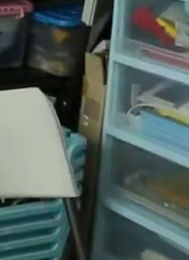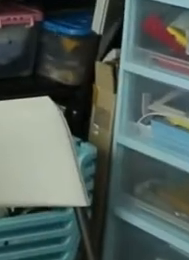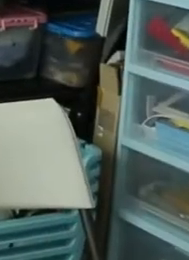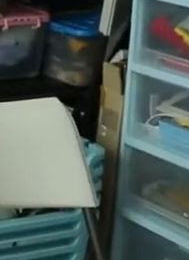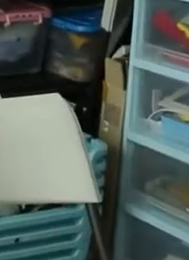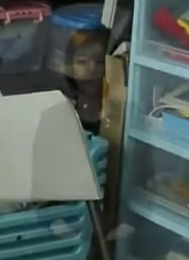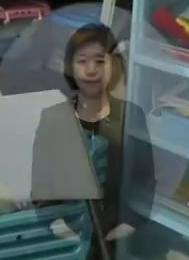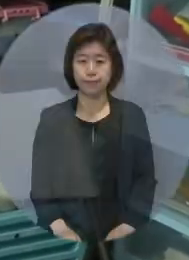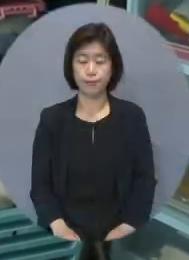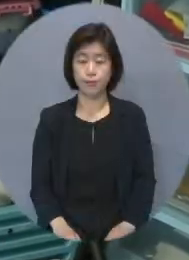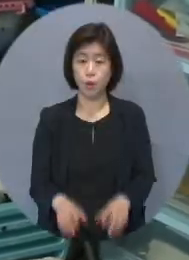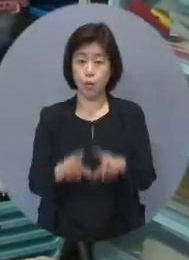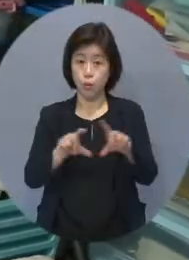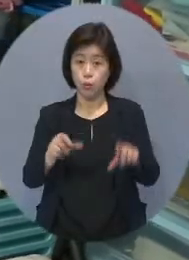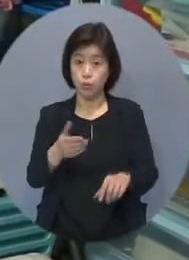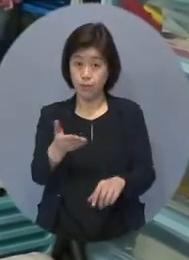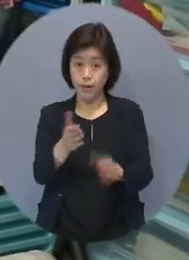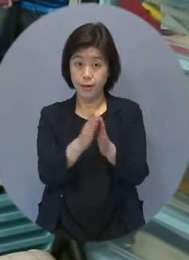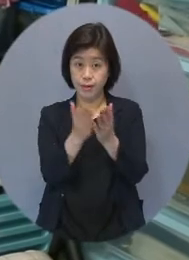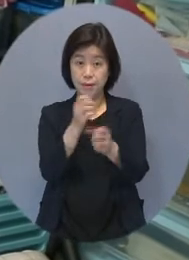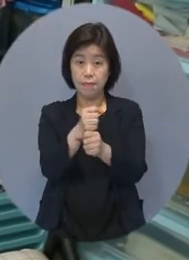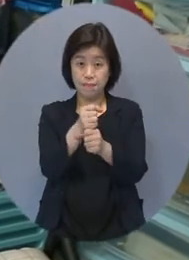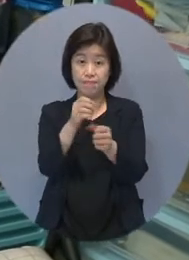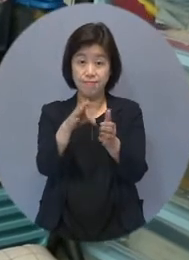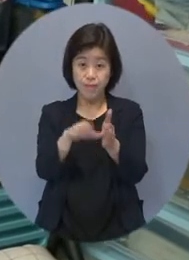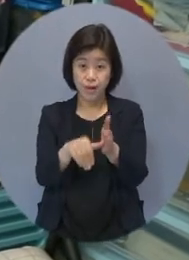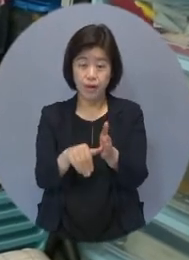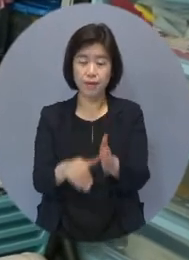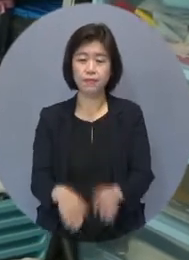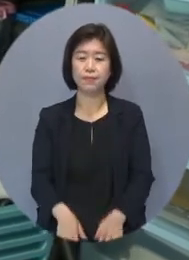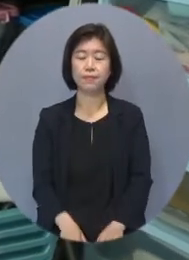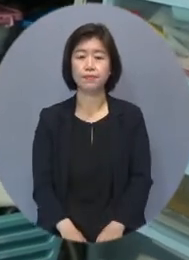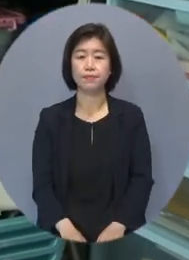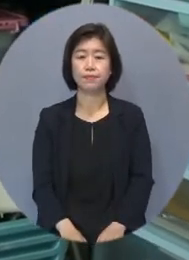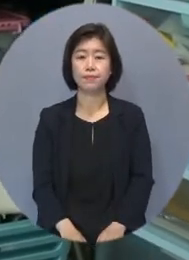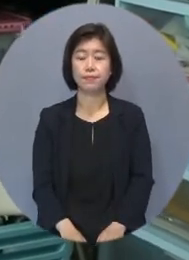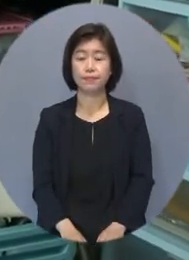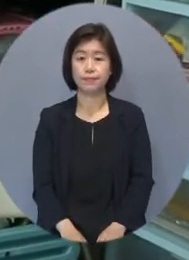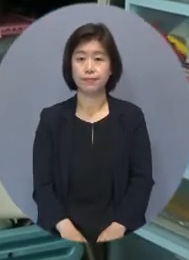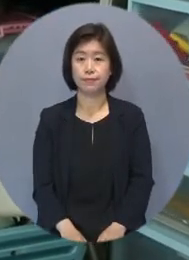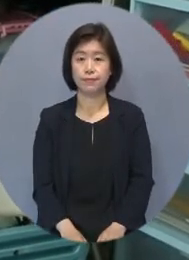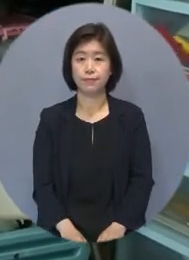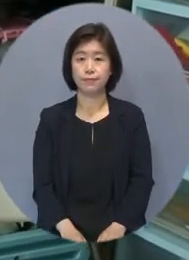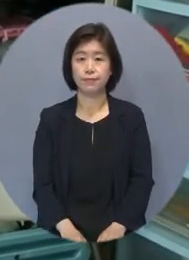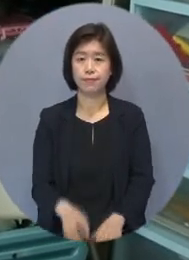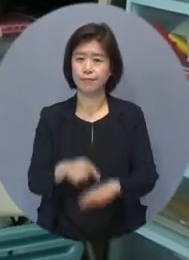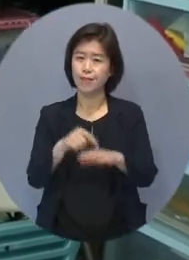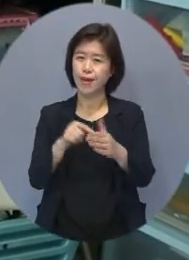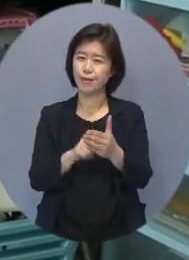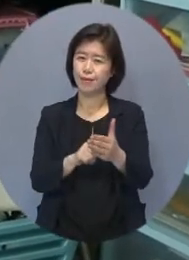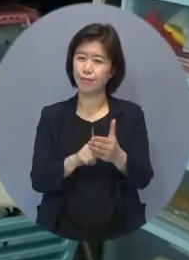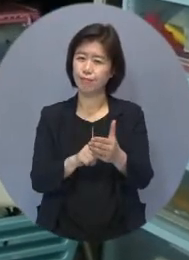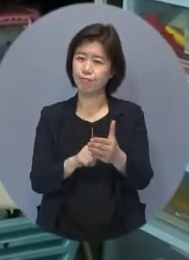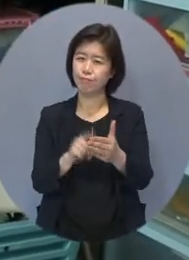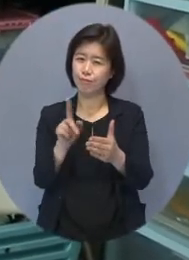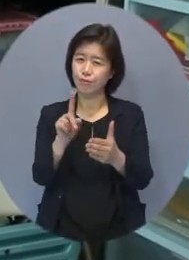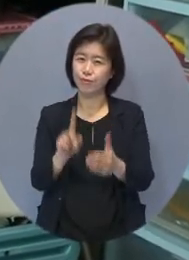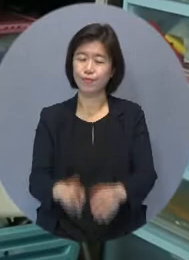보통 작업하실 때 이제 뭐 어떤 좀 마음으로 작업을 하시는 것